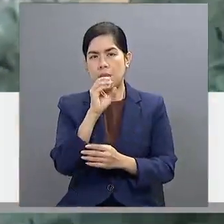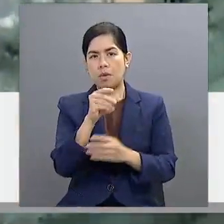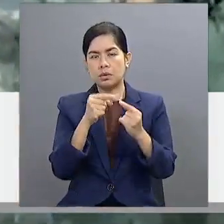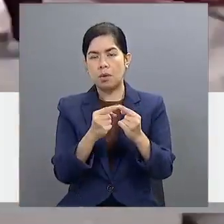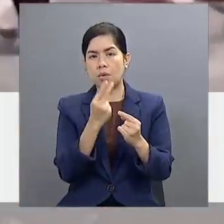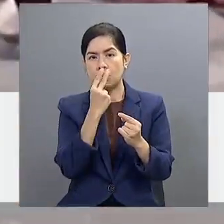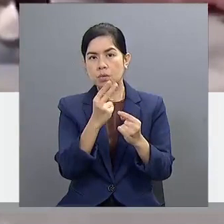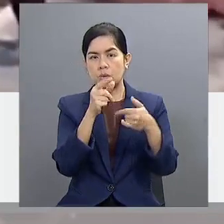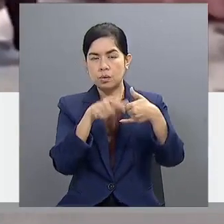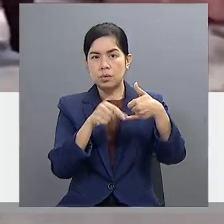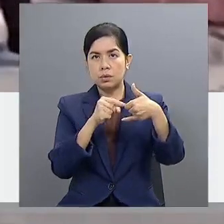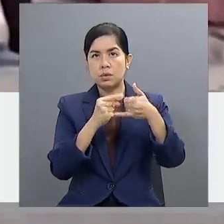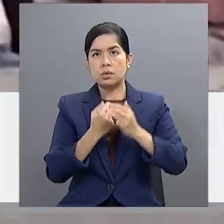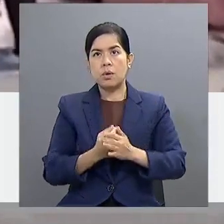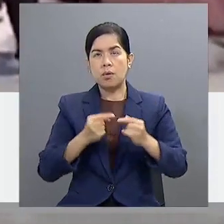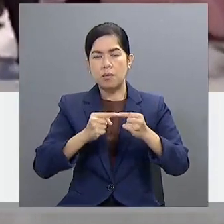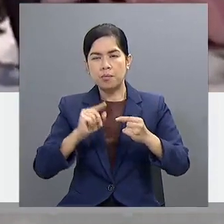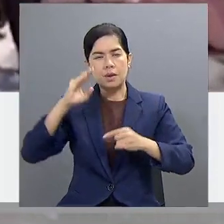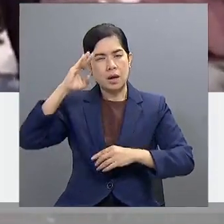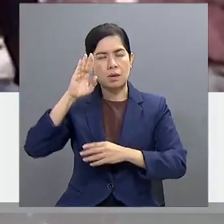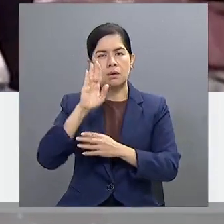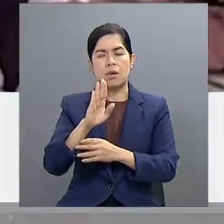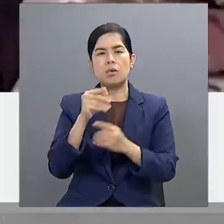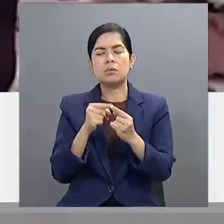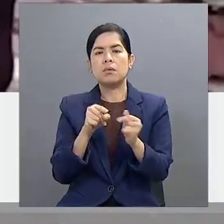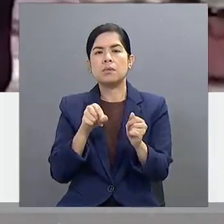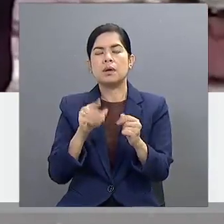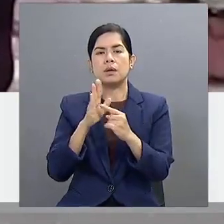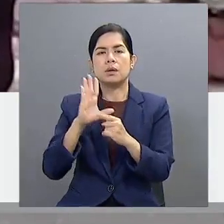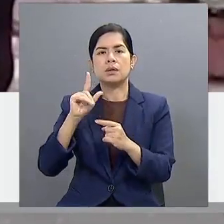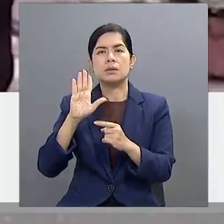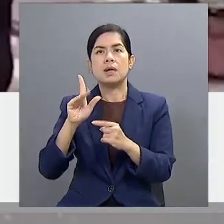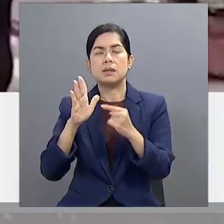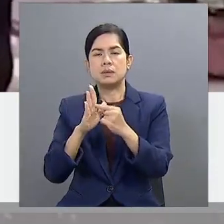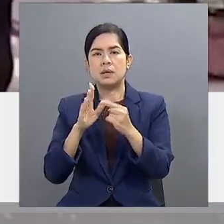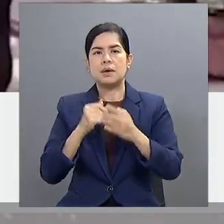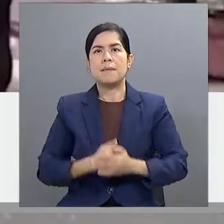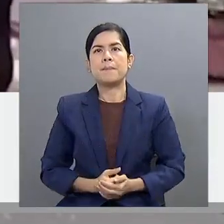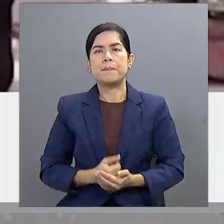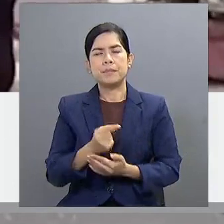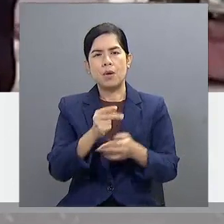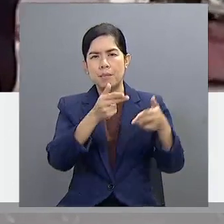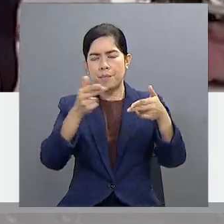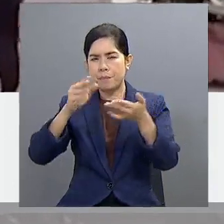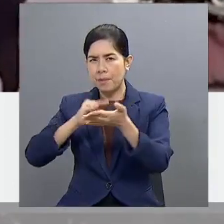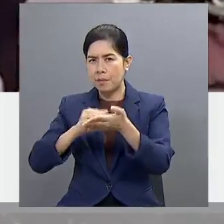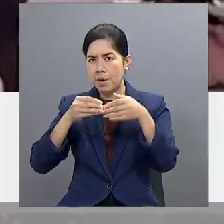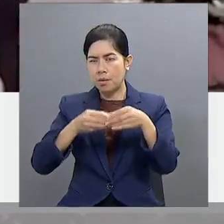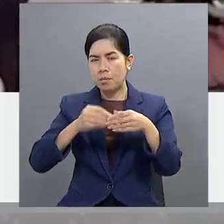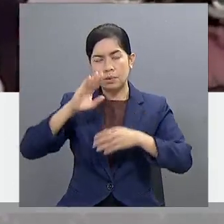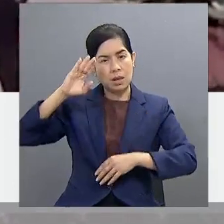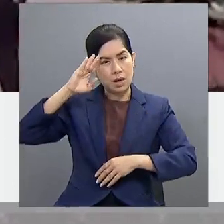ขณะที่อยู่ในเมืองลีซีชานส์ภูมิภาคลูฮันส์ซึ่งบางคลิปนักรบเชเชนระบุว่าสาม